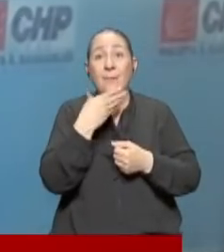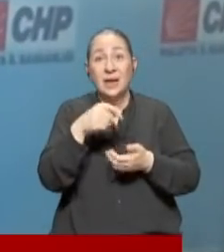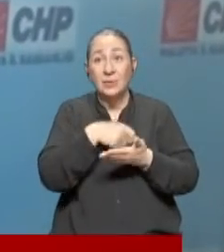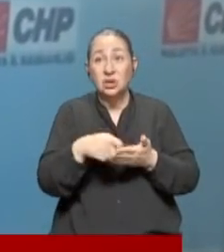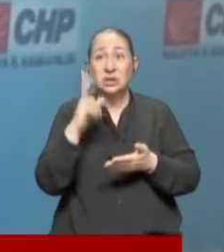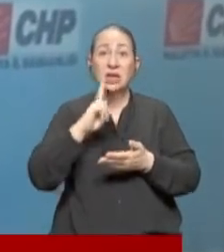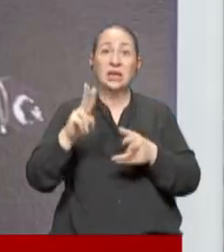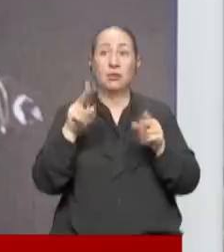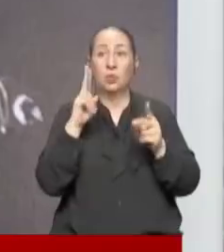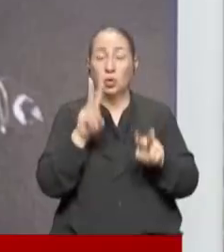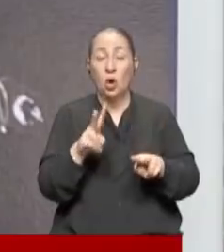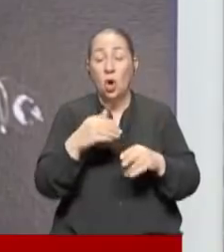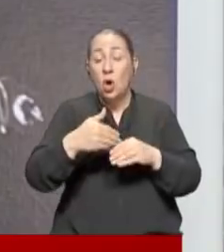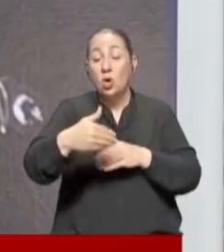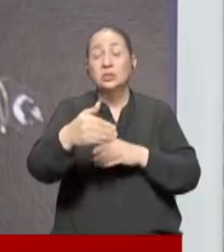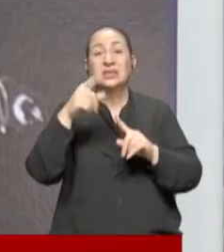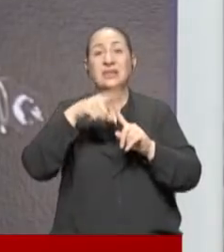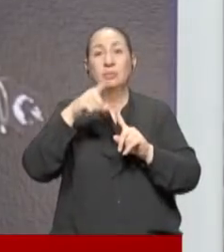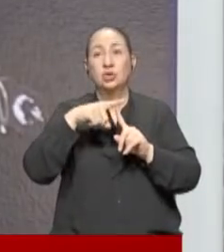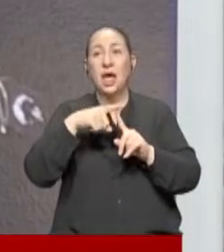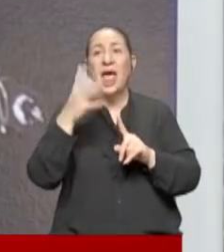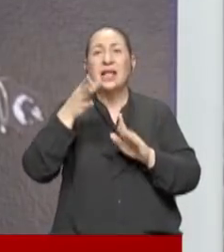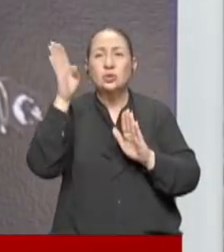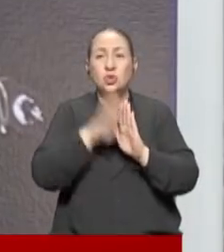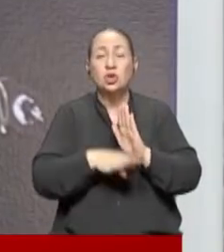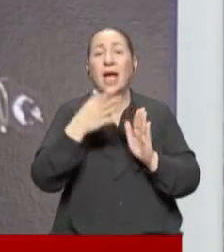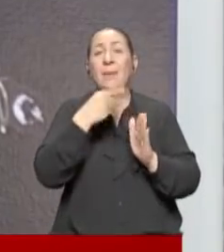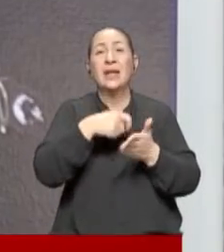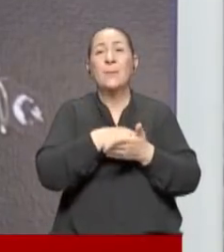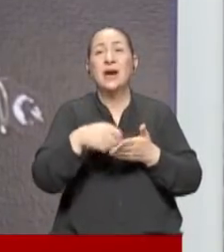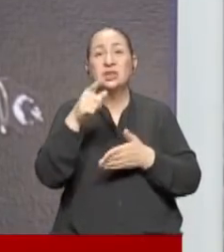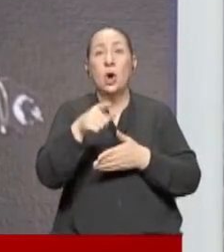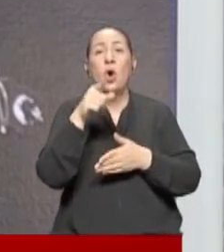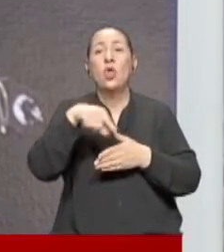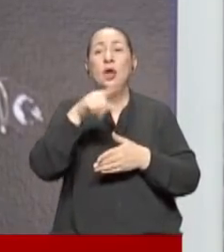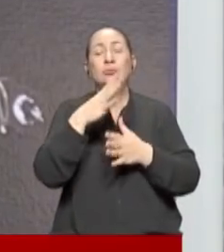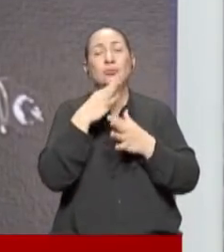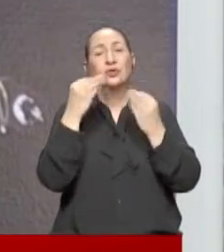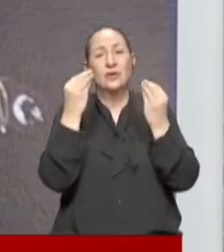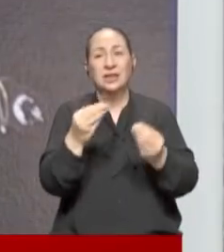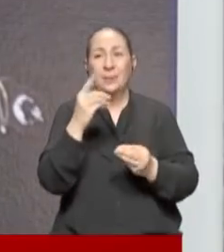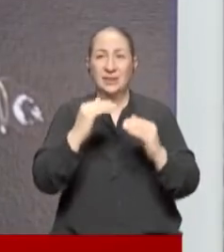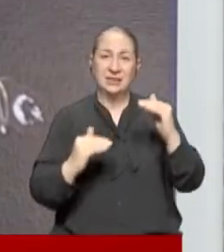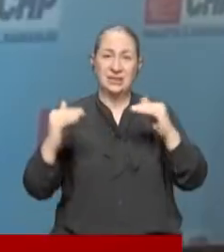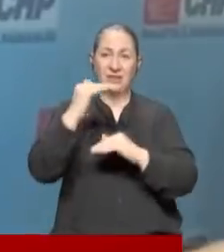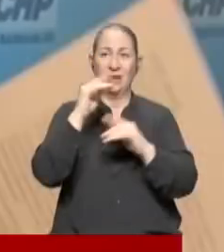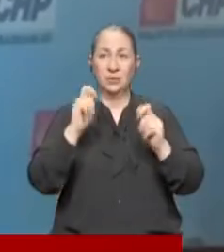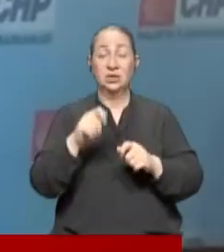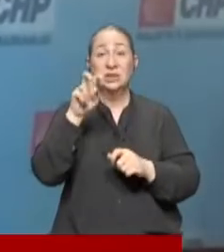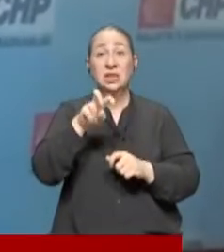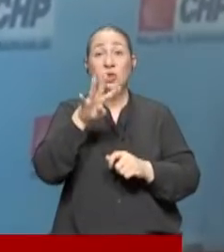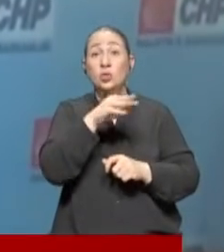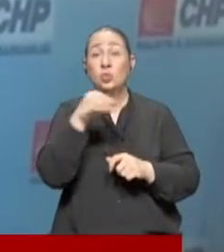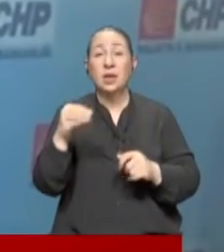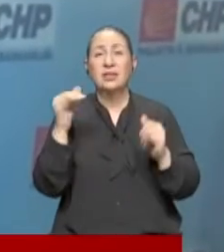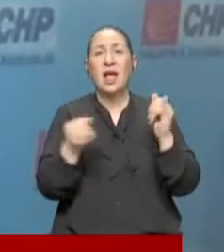alan zengin sayılıyor. Önümüzdeki Temmuz'da en düşük emekli maaşını onların yüzünü güldürecek bir seviyeye çıkaracağız. 84